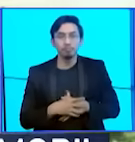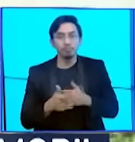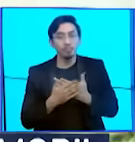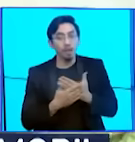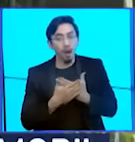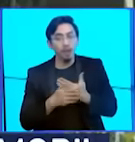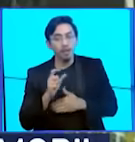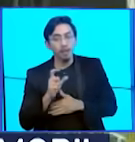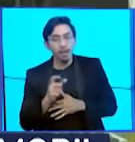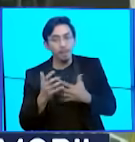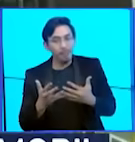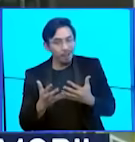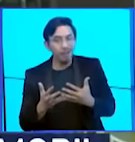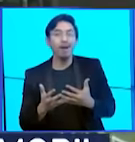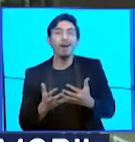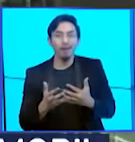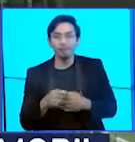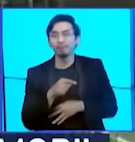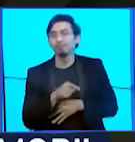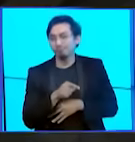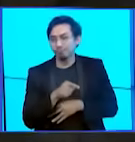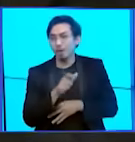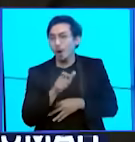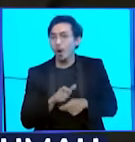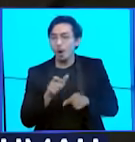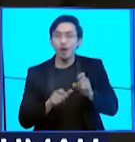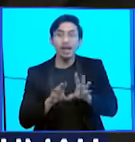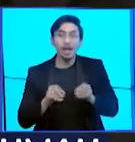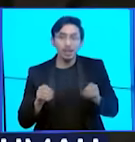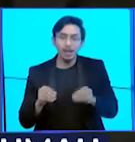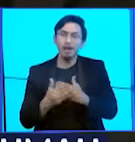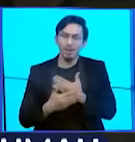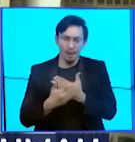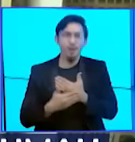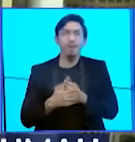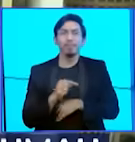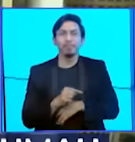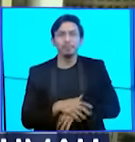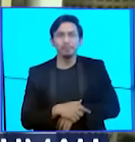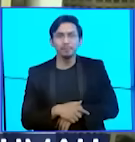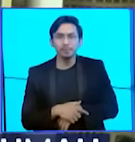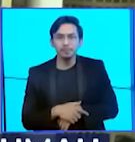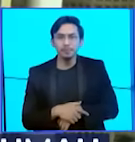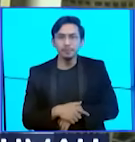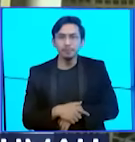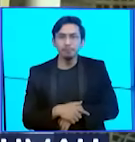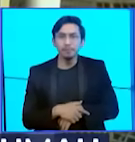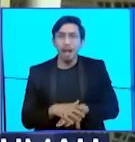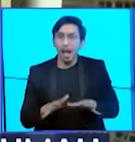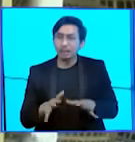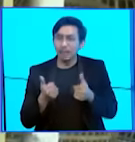kerja. Uang hasil penjualan jaguar akan dipakai Junet untuk membangun rumah. Ini